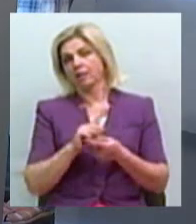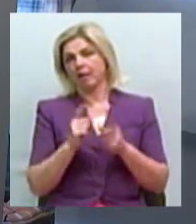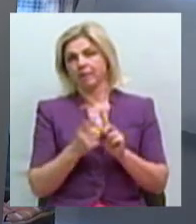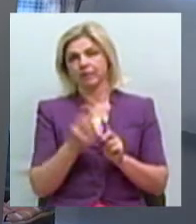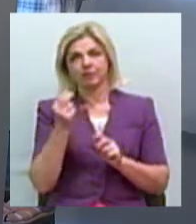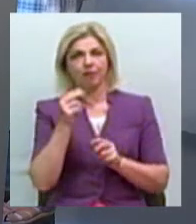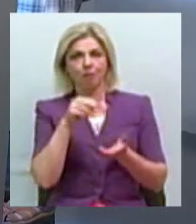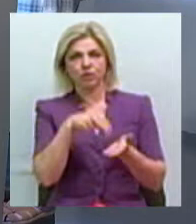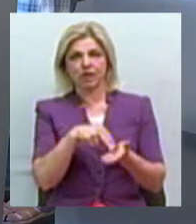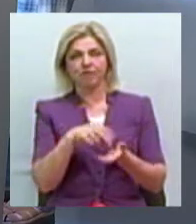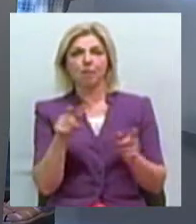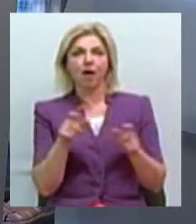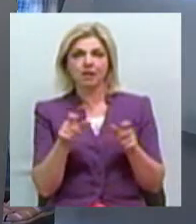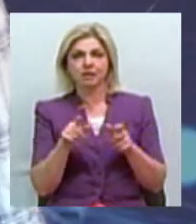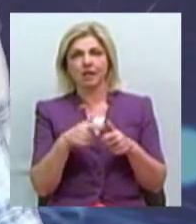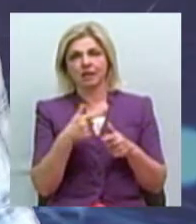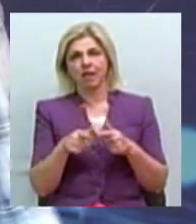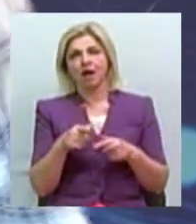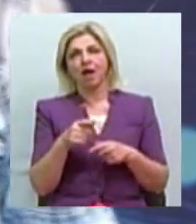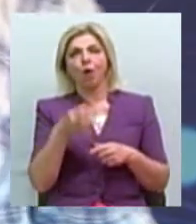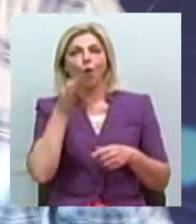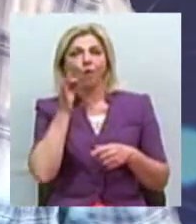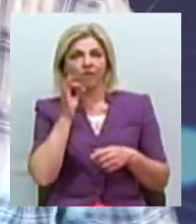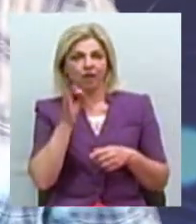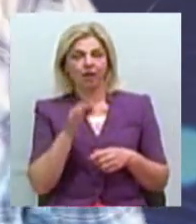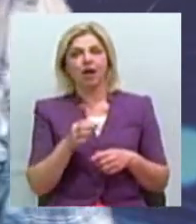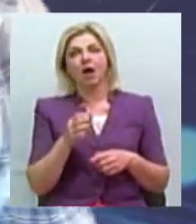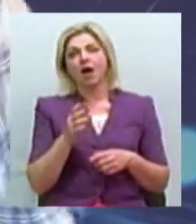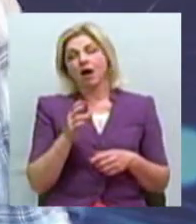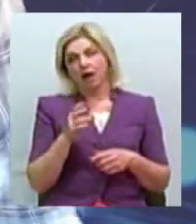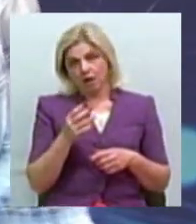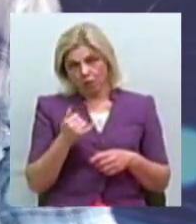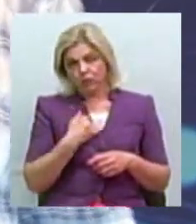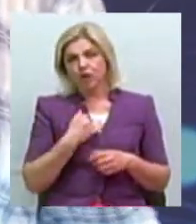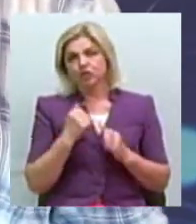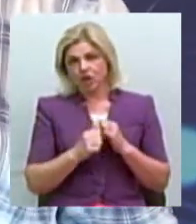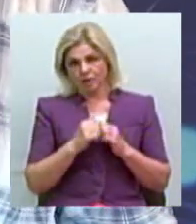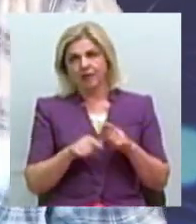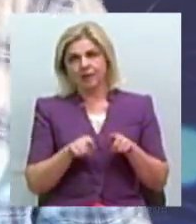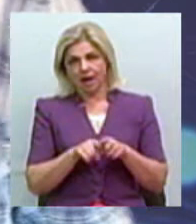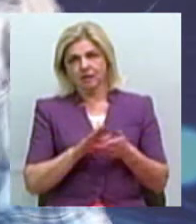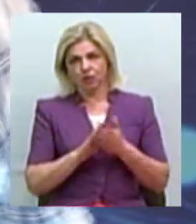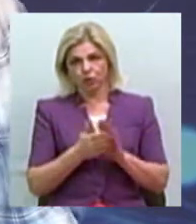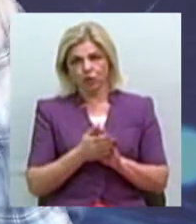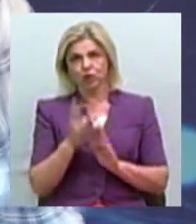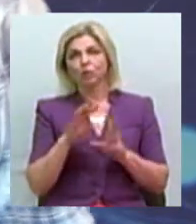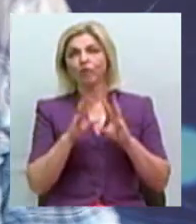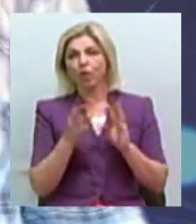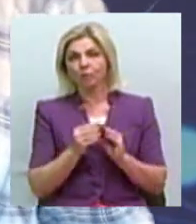або кав'ярню. Такі... У нас це розпространена ситуація, але, в принципі, значить, земельний